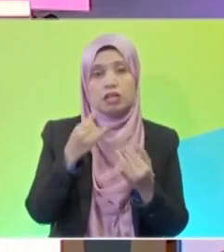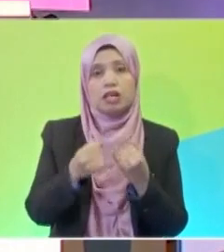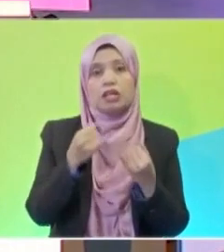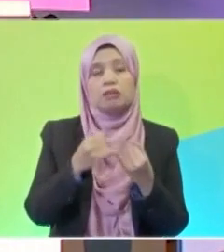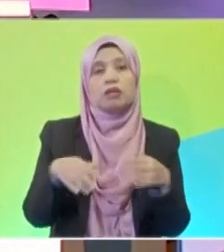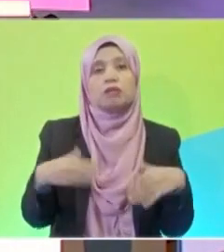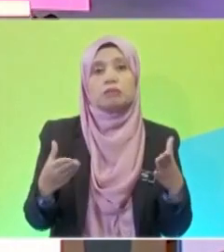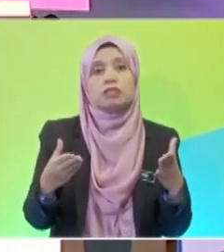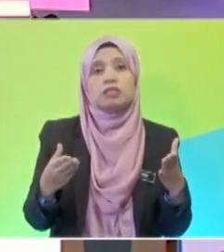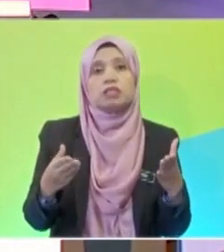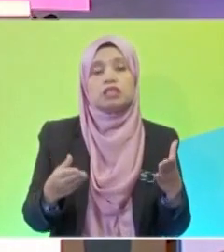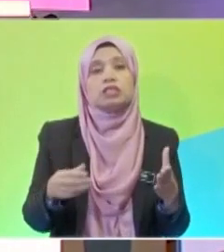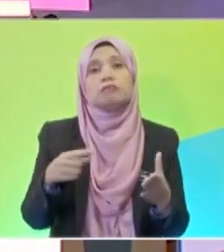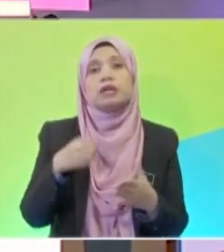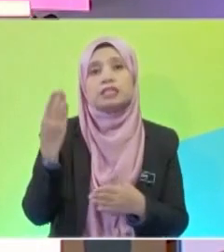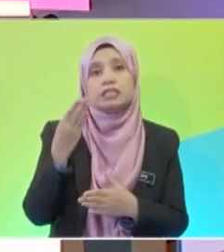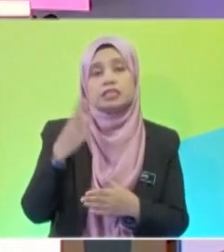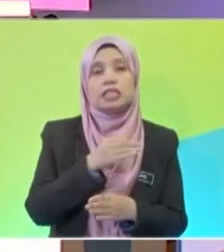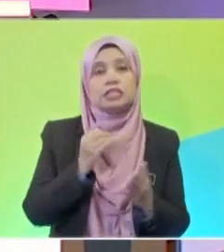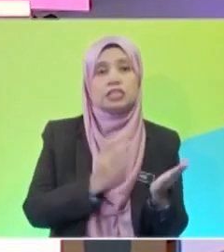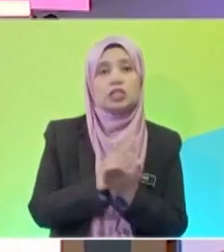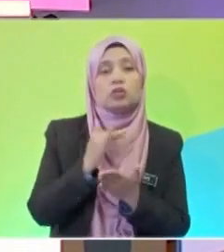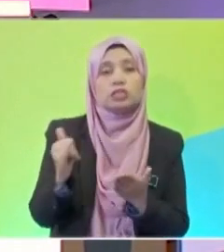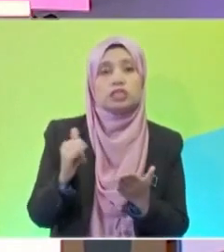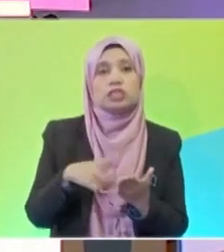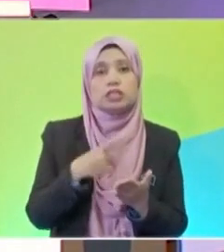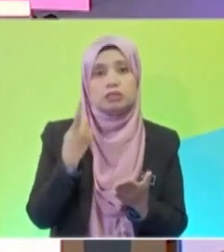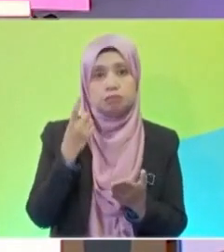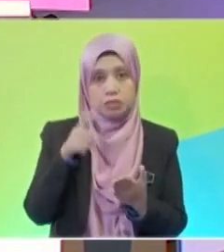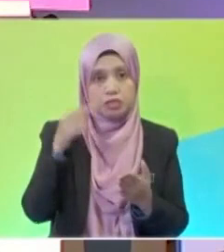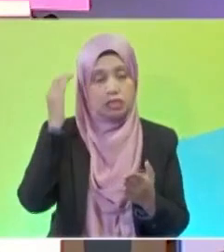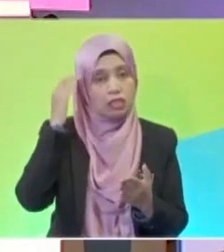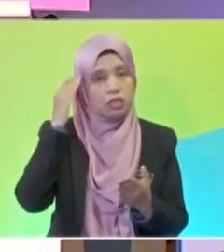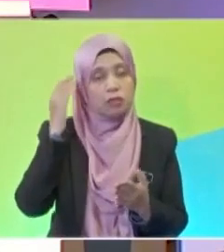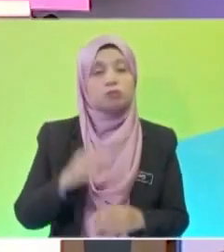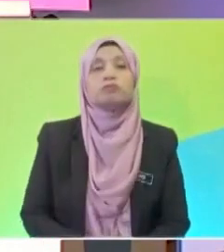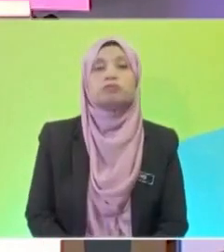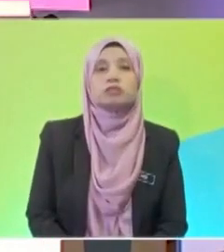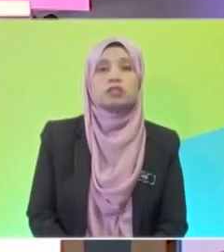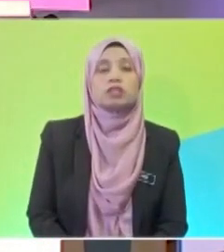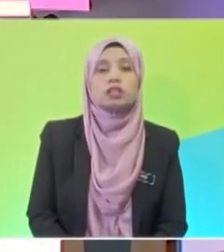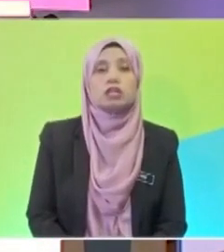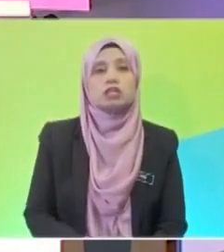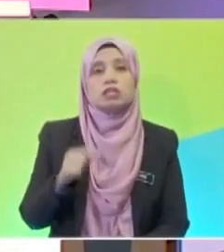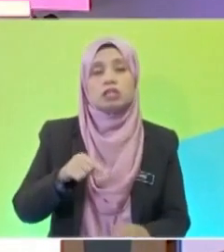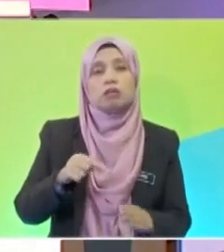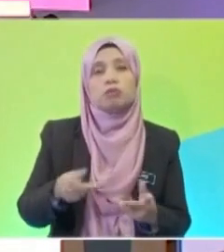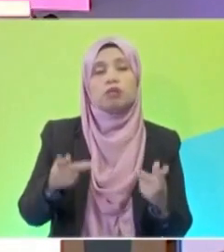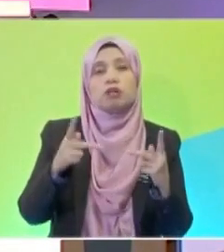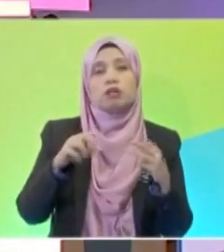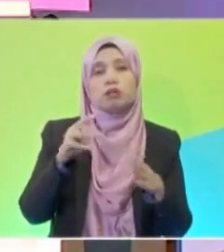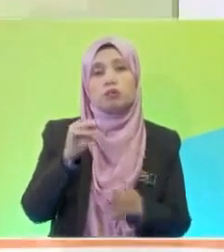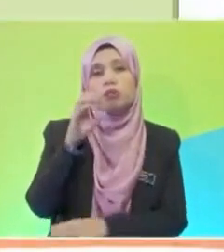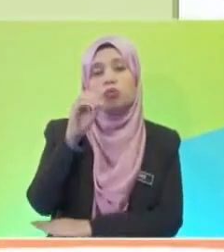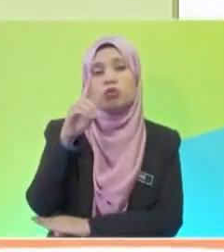utama, dividen interim share biasa dan seterusnya. Yang tu kena tahu berkaitan dengan pengiraan dividen. Okey, titik pulang modal. Titik pulang